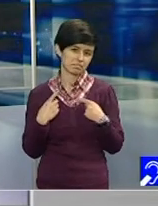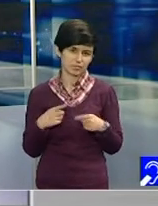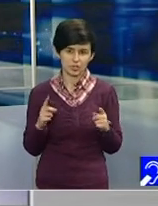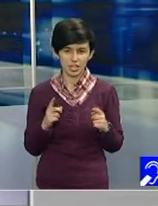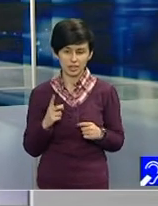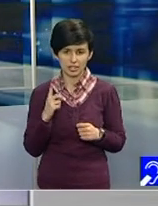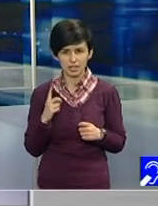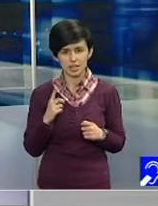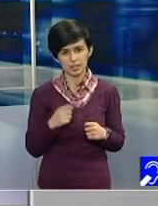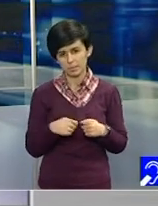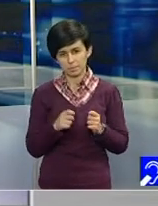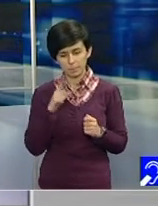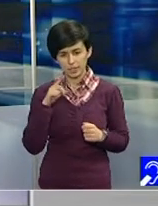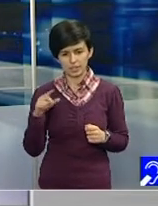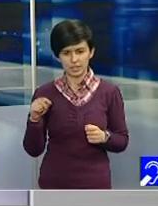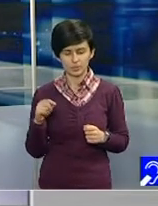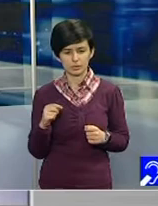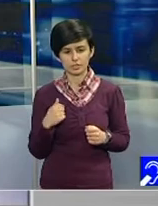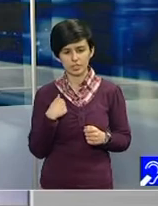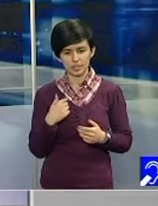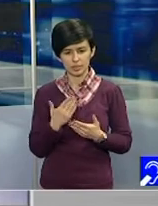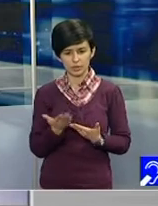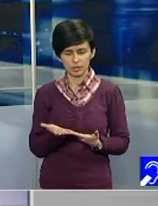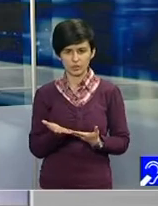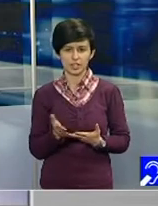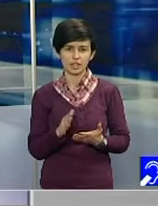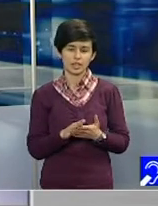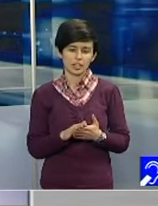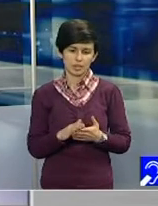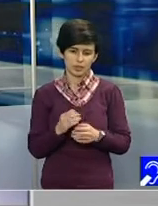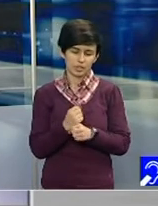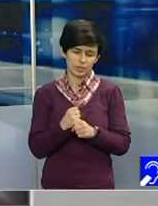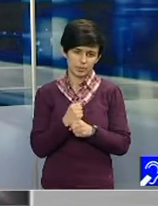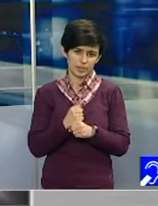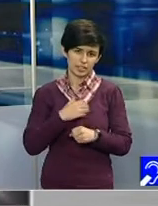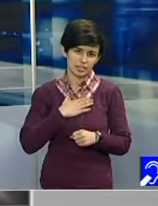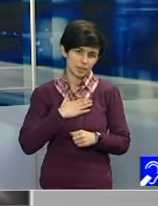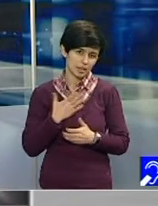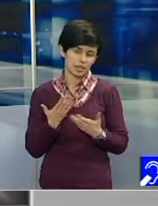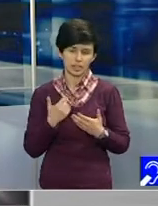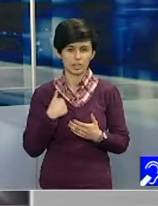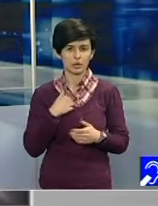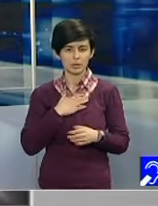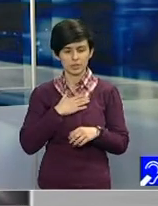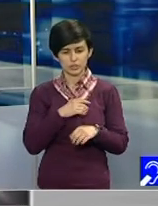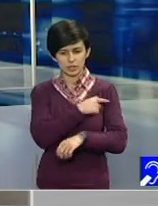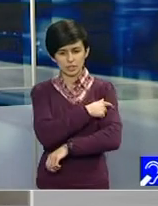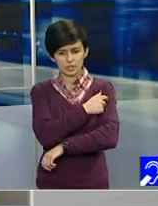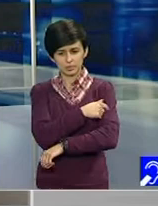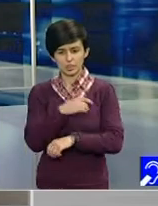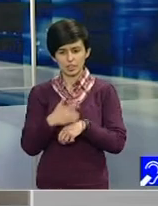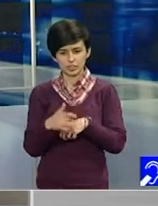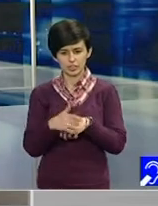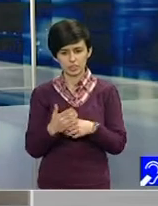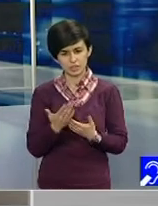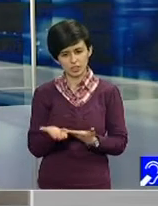însă toate răspunsurile le ofer pe baza experienței care am avut-o eu în spital, ca și pacient. Și încerc de fiecare dată să le dau un